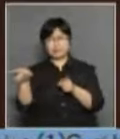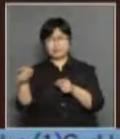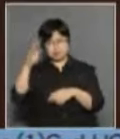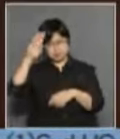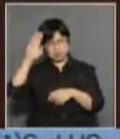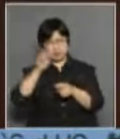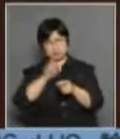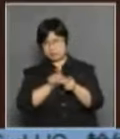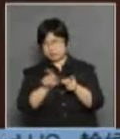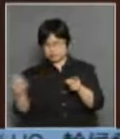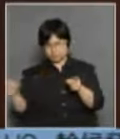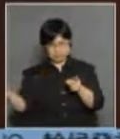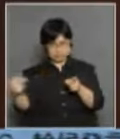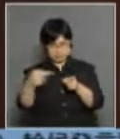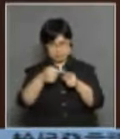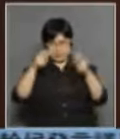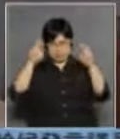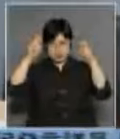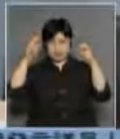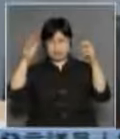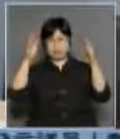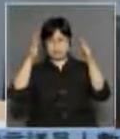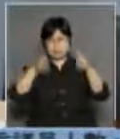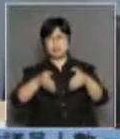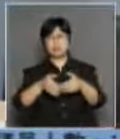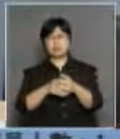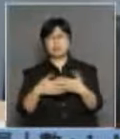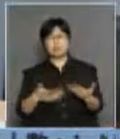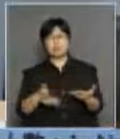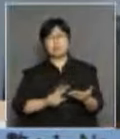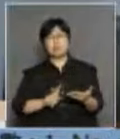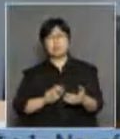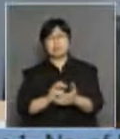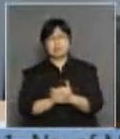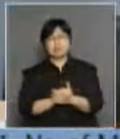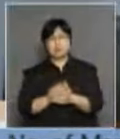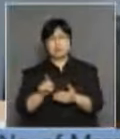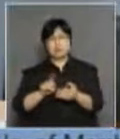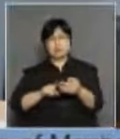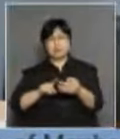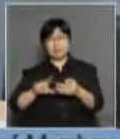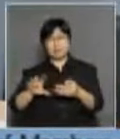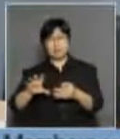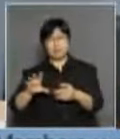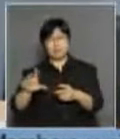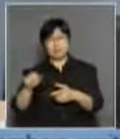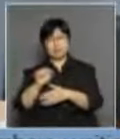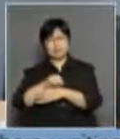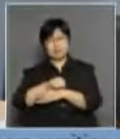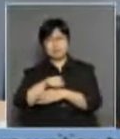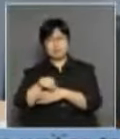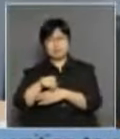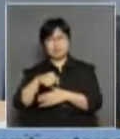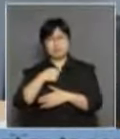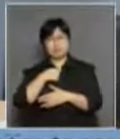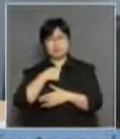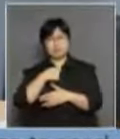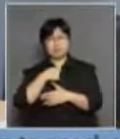去而家嘅 係同今次一樣啊。嗱，呢個黃國興議員唔知會唔會贊成我喺呢一